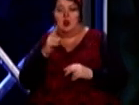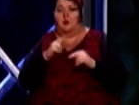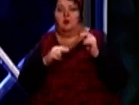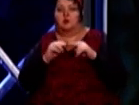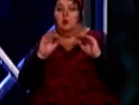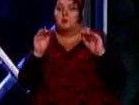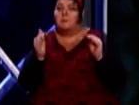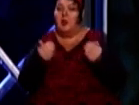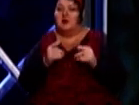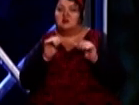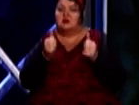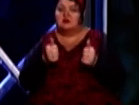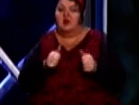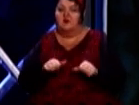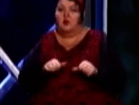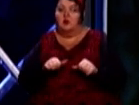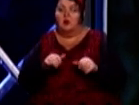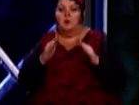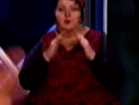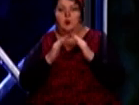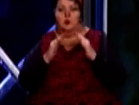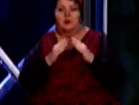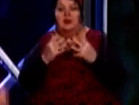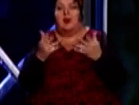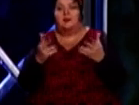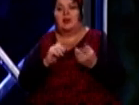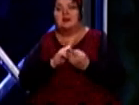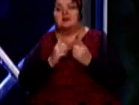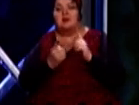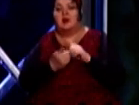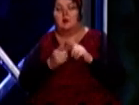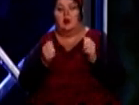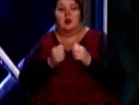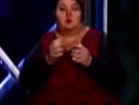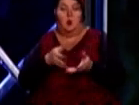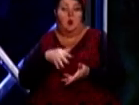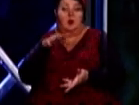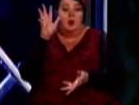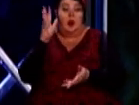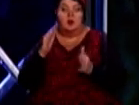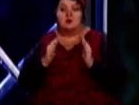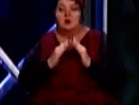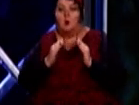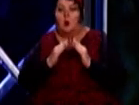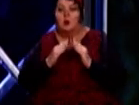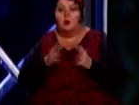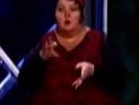за формою і форматом будинки, десь навпаки йдуть до гігантських таких споруд, які